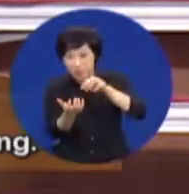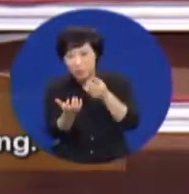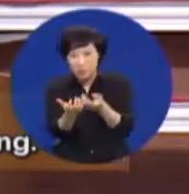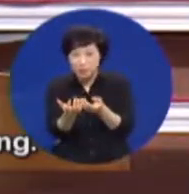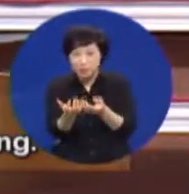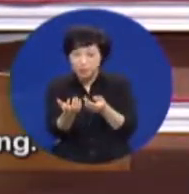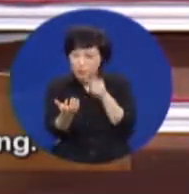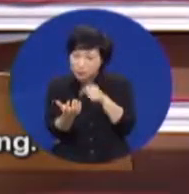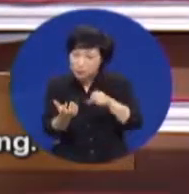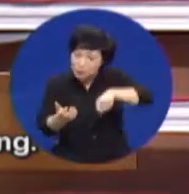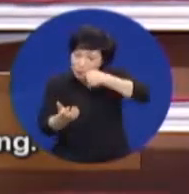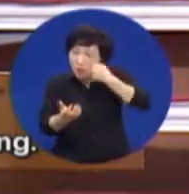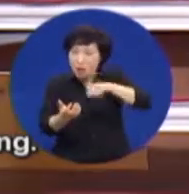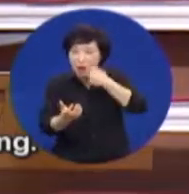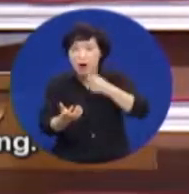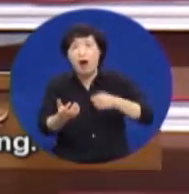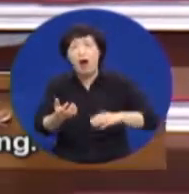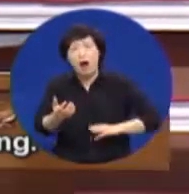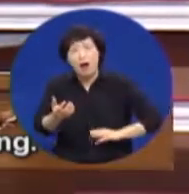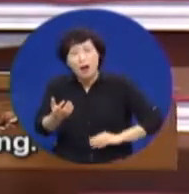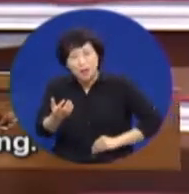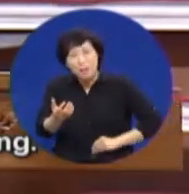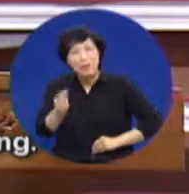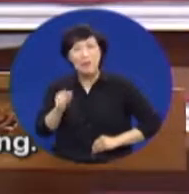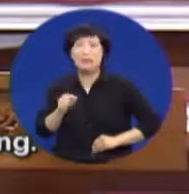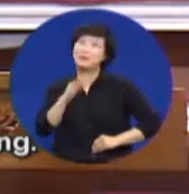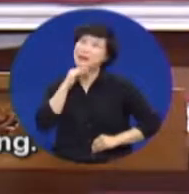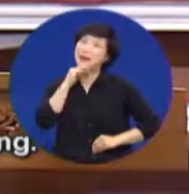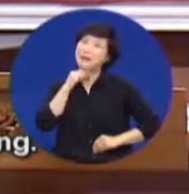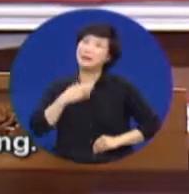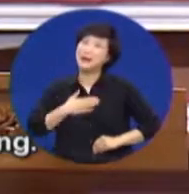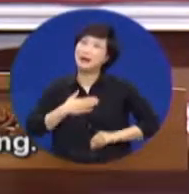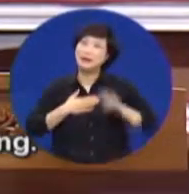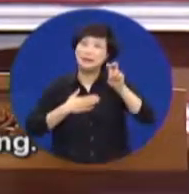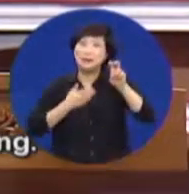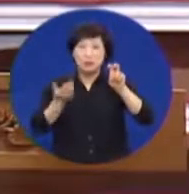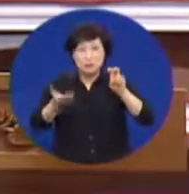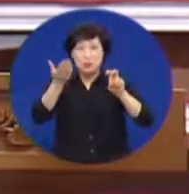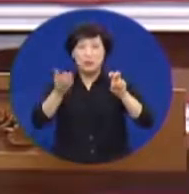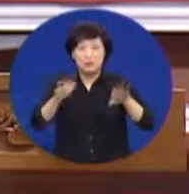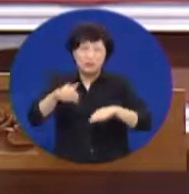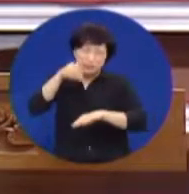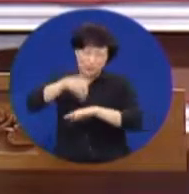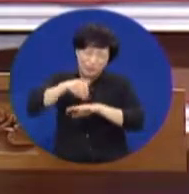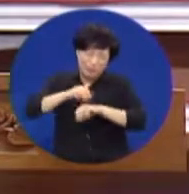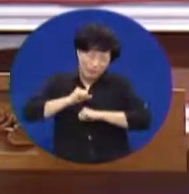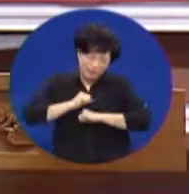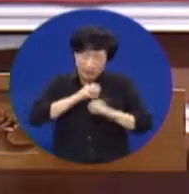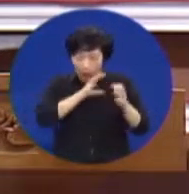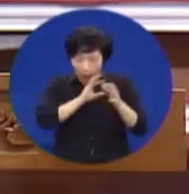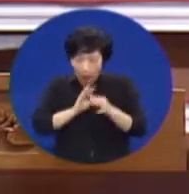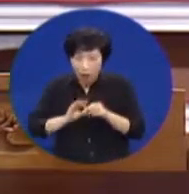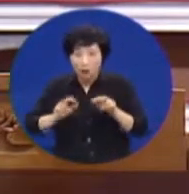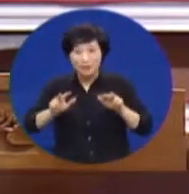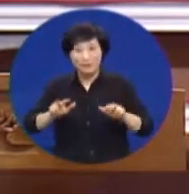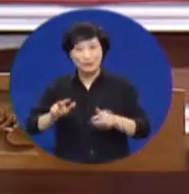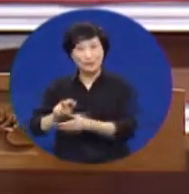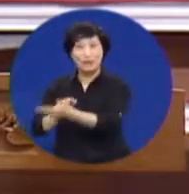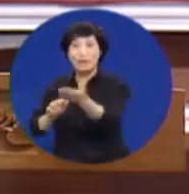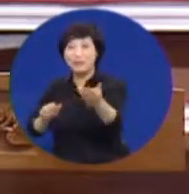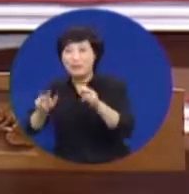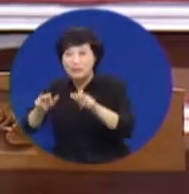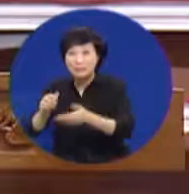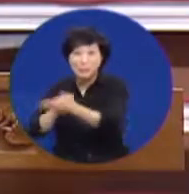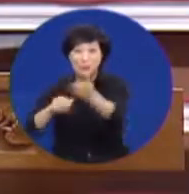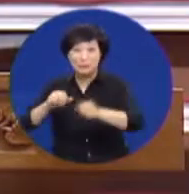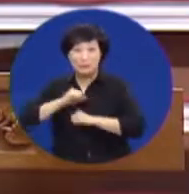먹고 그 20대 초반에 그 훈련을 받아낼라니 지금 훈련은 훈련이